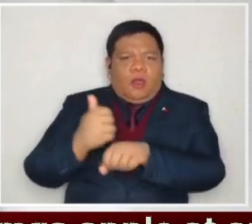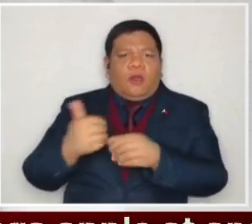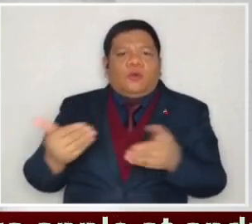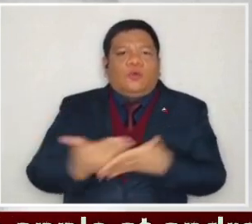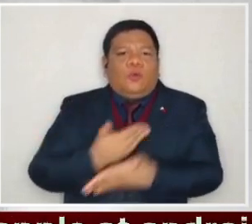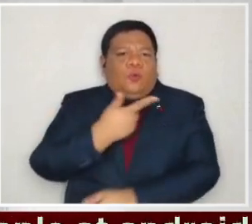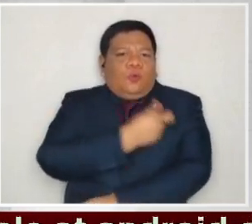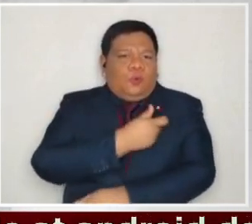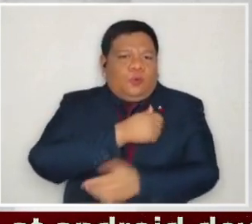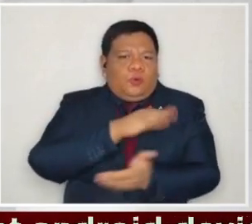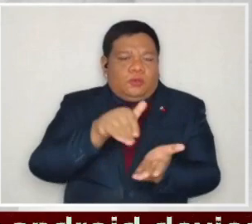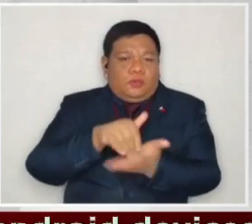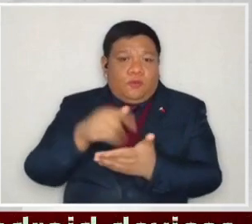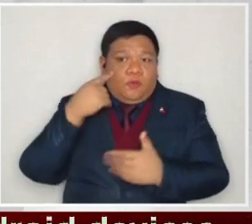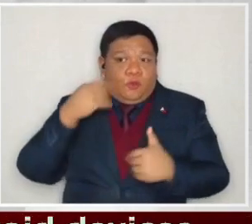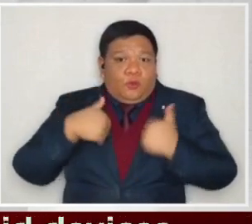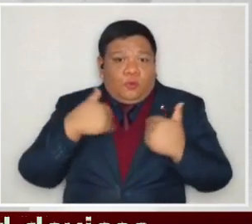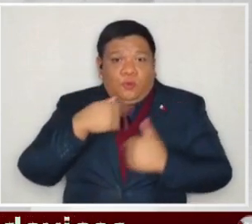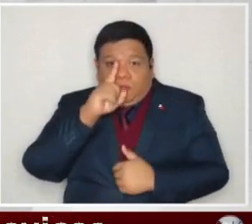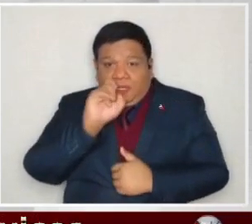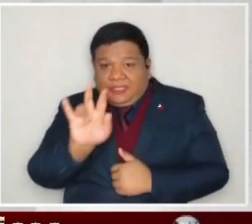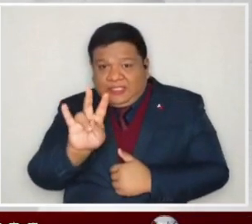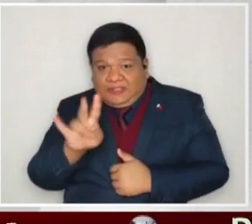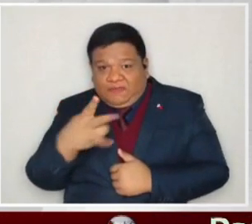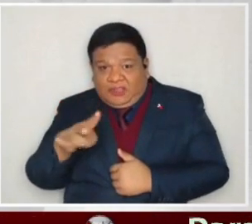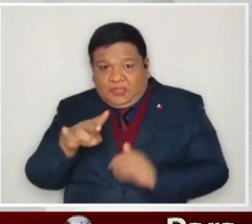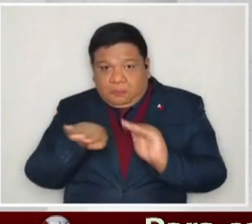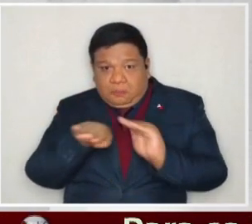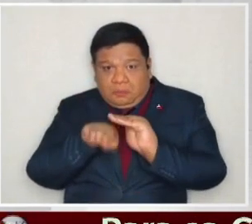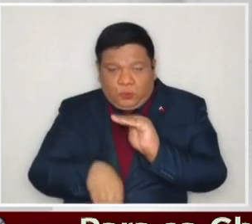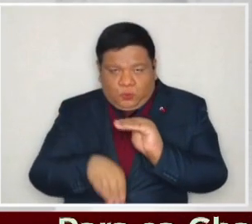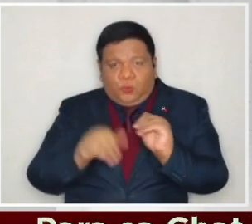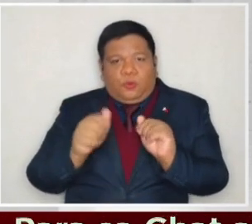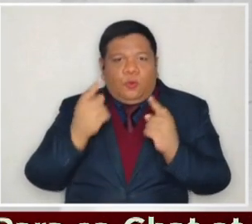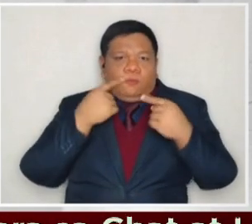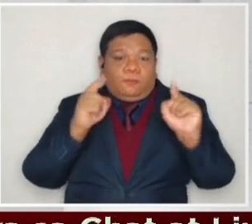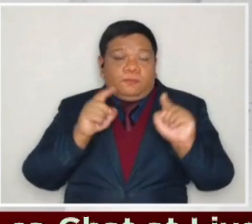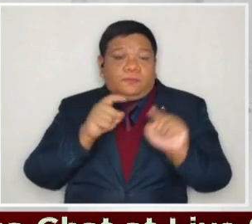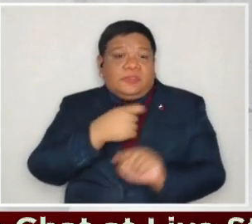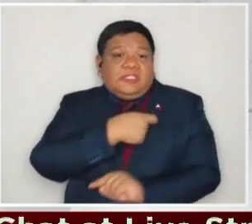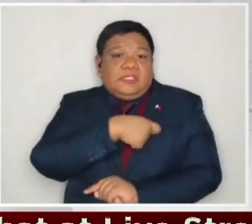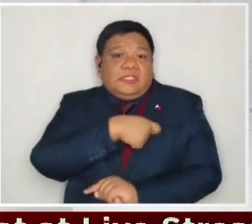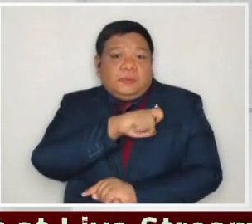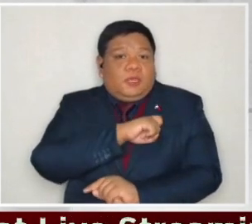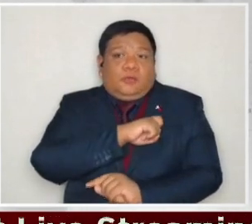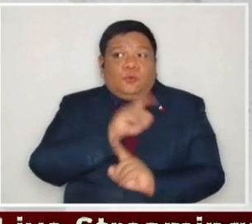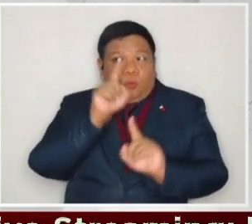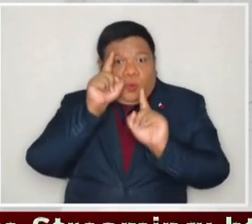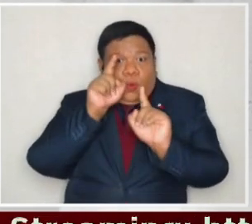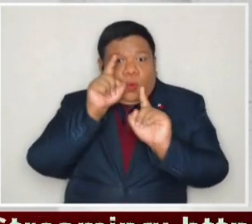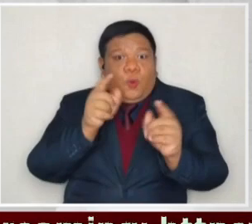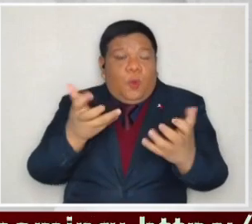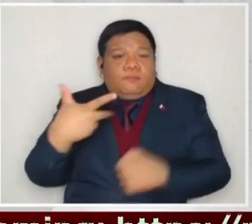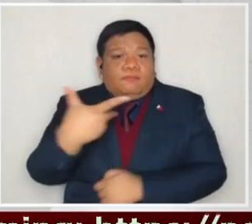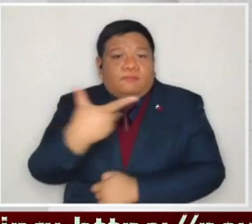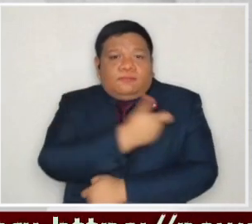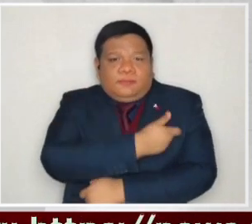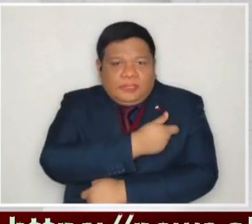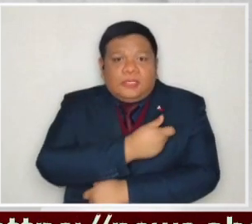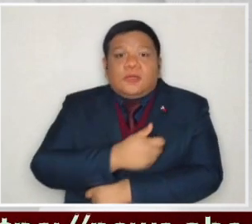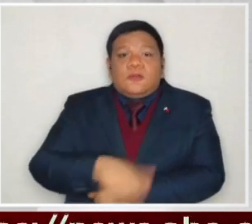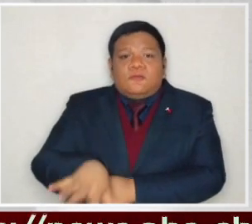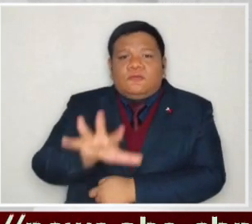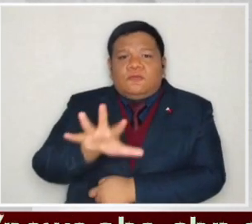kabataang 17 taon pataas. Tagumpay naman ang Espanya sa target na mabakunahan ang kalahati ng